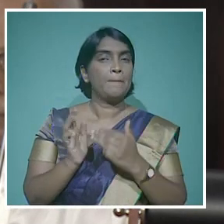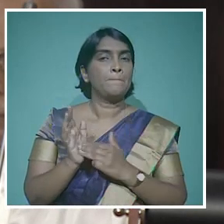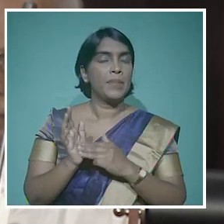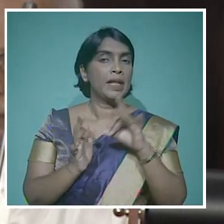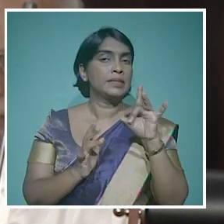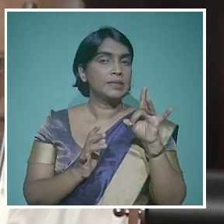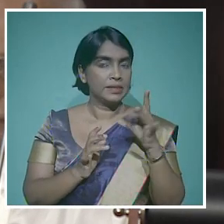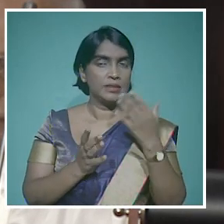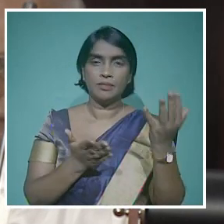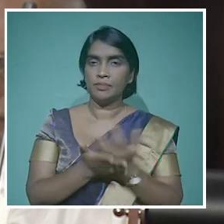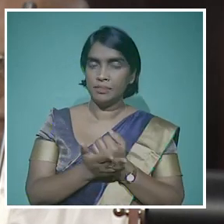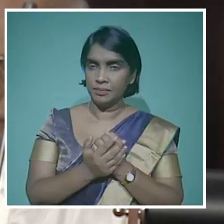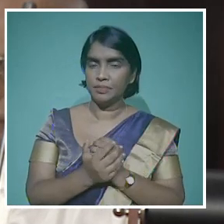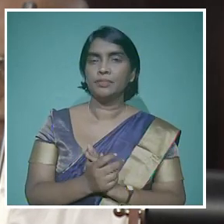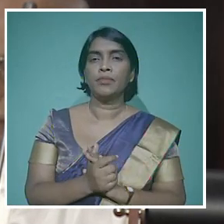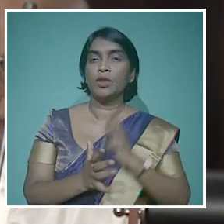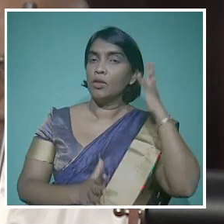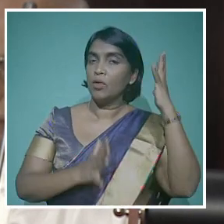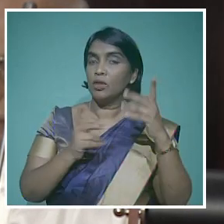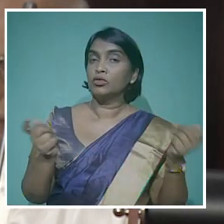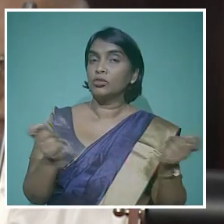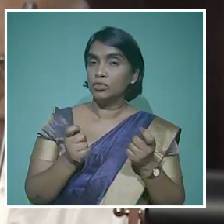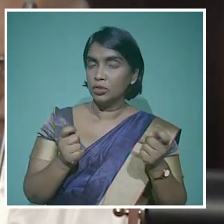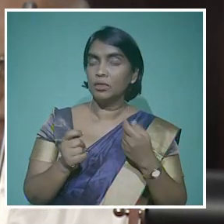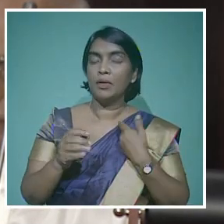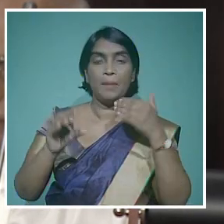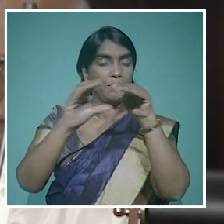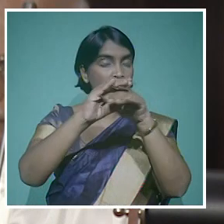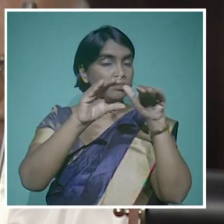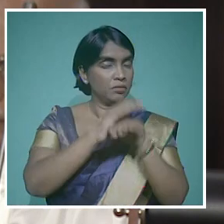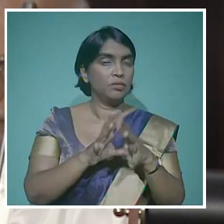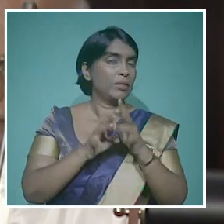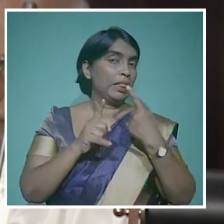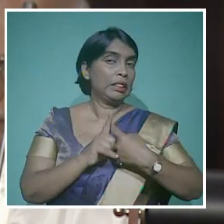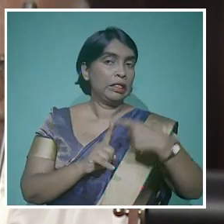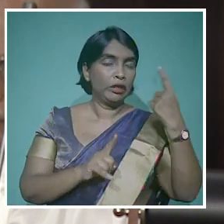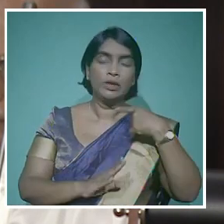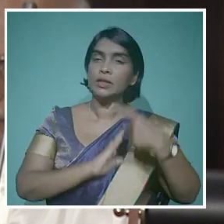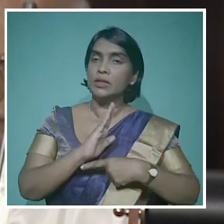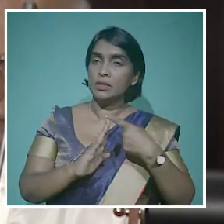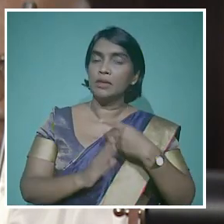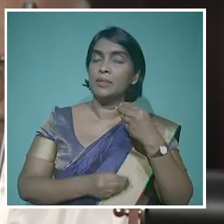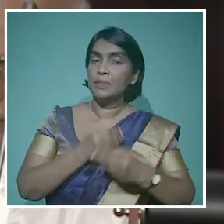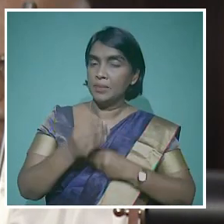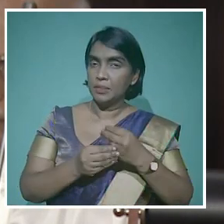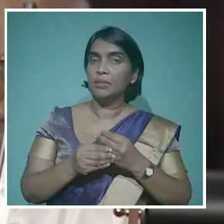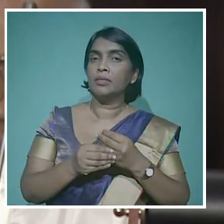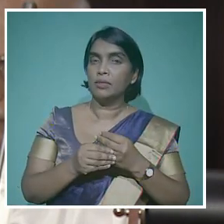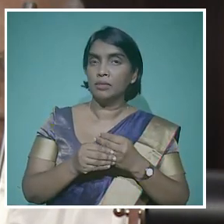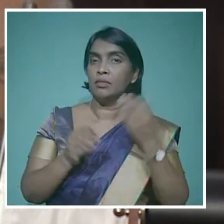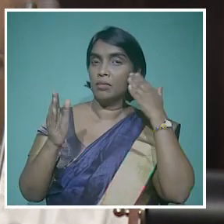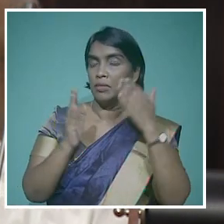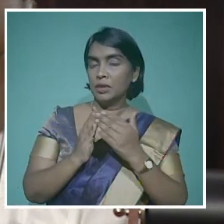100ක් අපි වෙන් කරනවා. ගෝලීය වෙළඳපොලේ ප්‍රවේශයන් වැඩි දියුණු කිරීම, ශ්‍රී ලංකාවේ දේශීය සැපයුම්